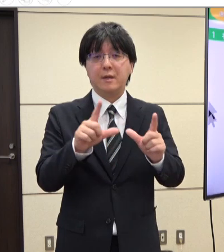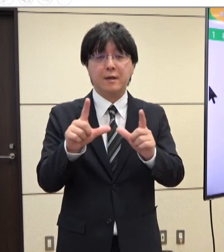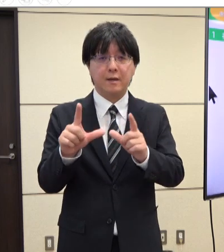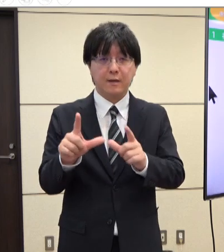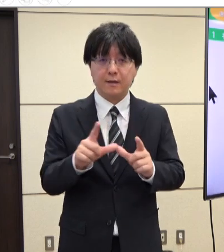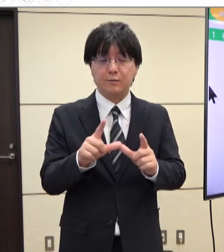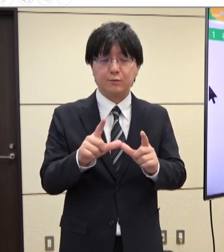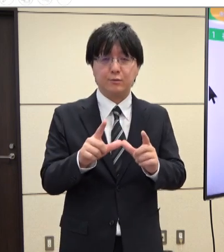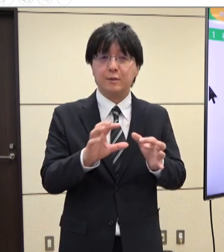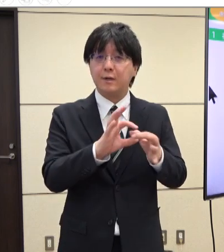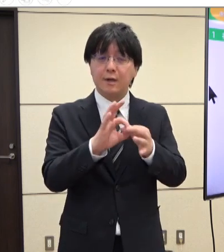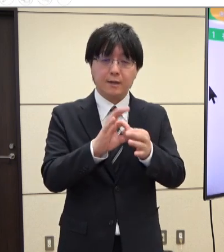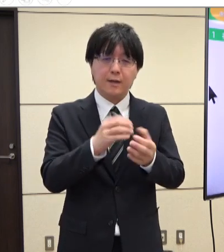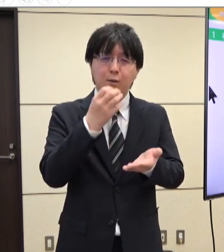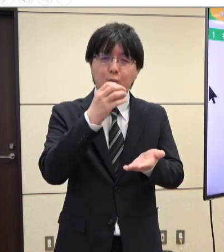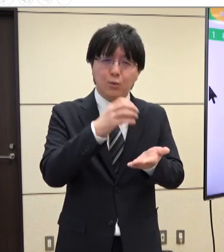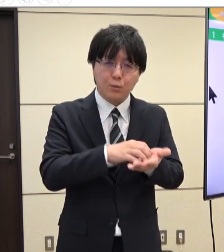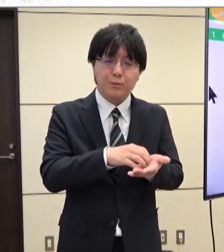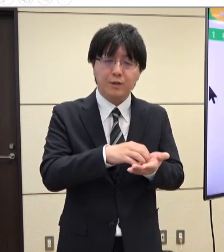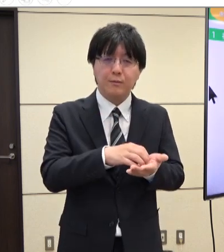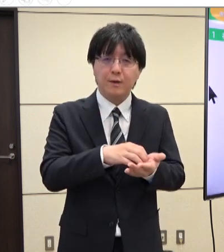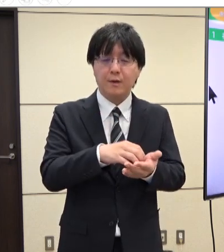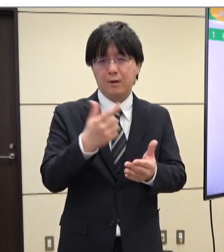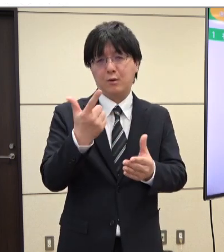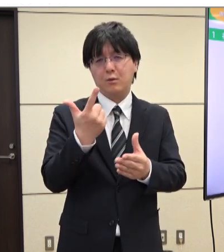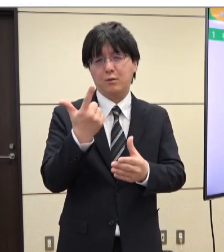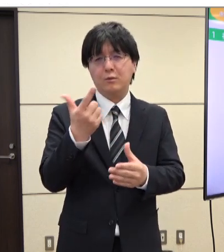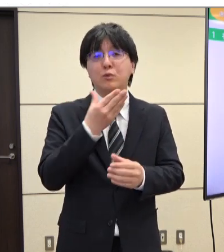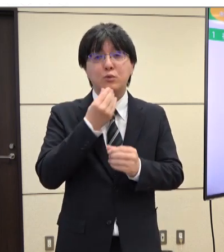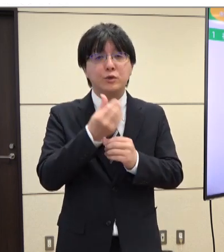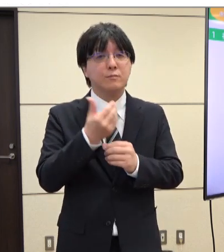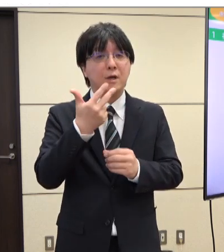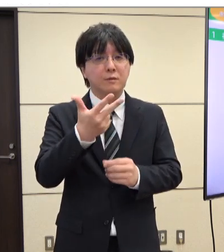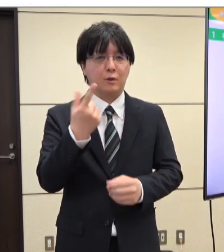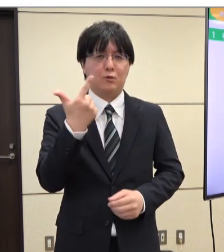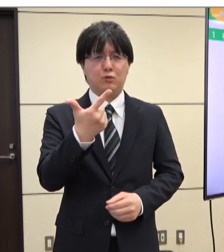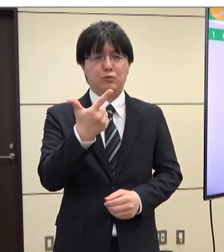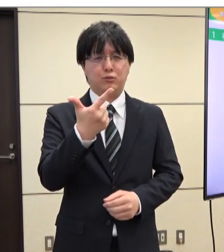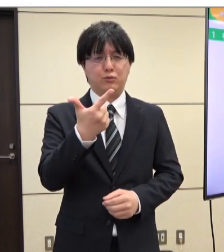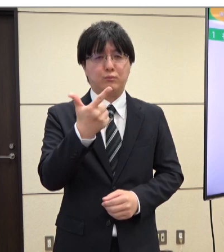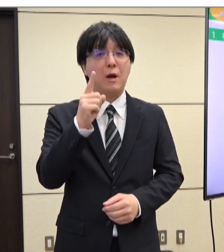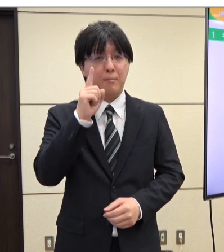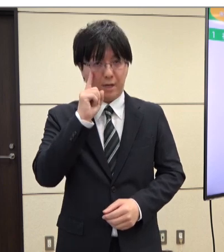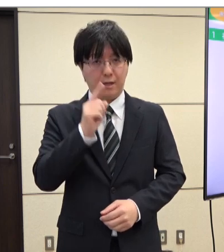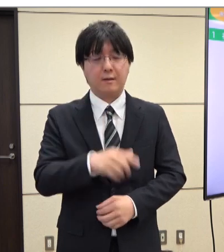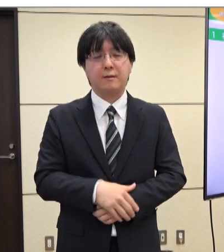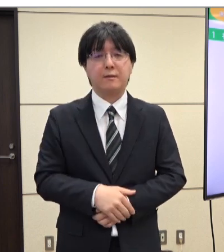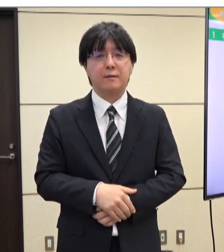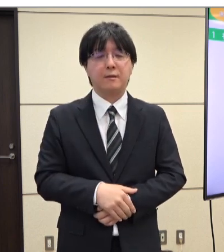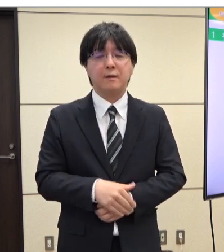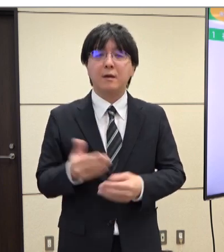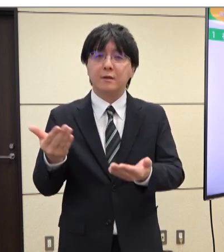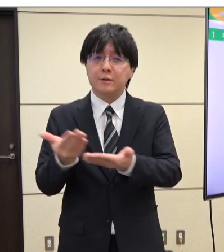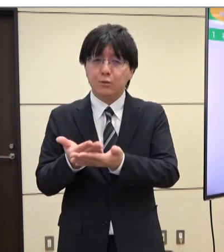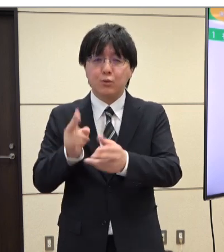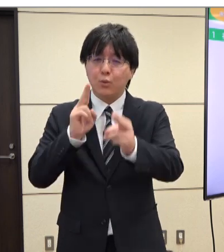789で、これ6番目なんですね。それから、事業系は、